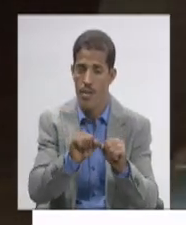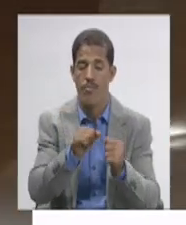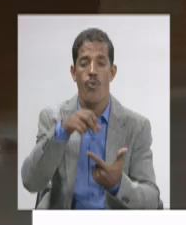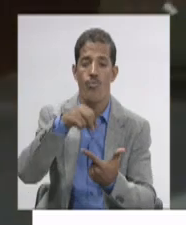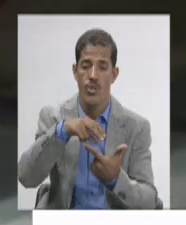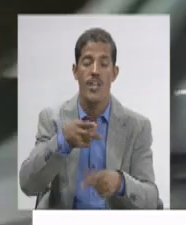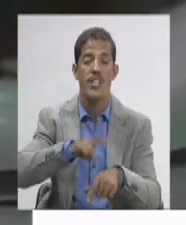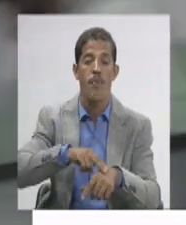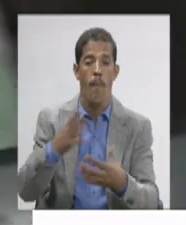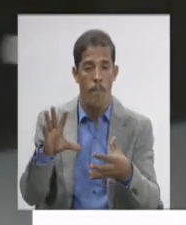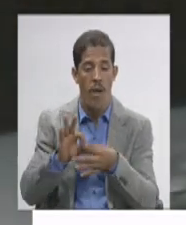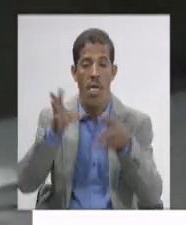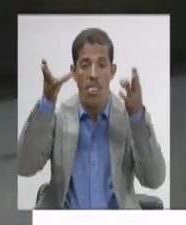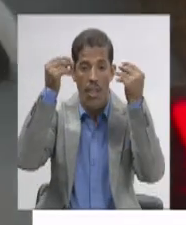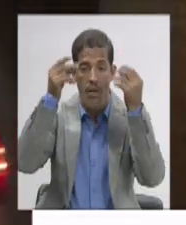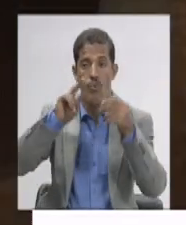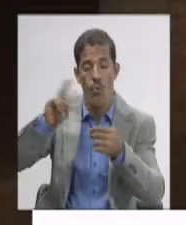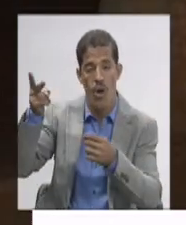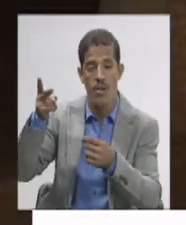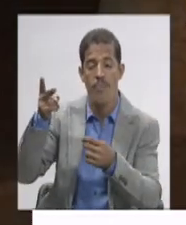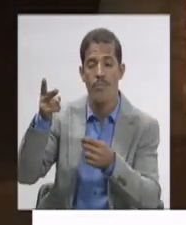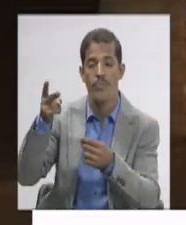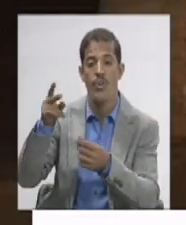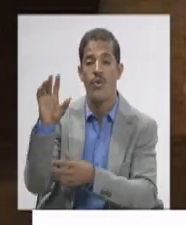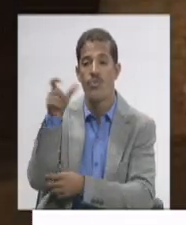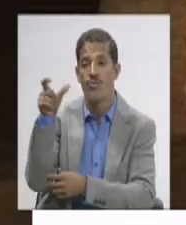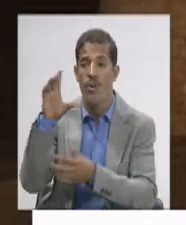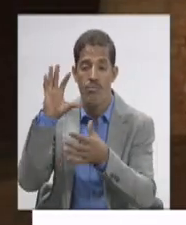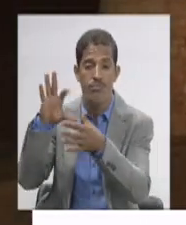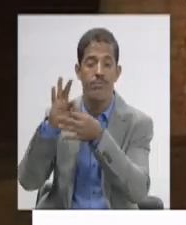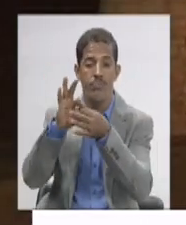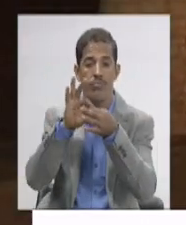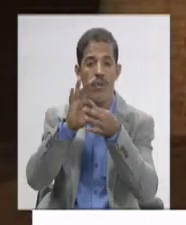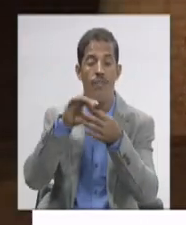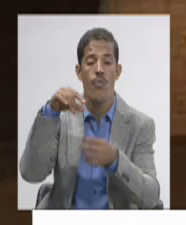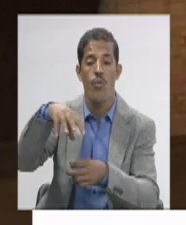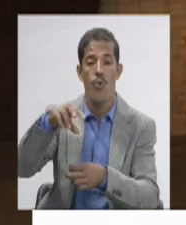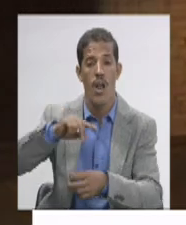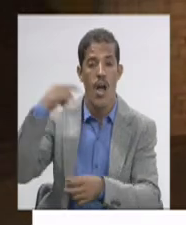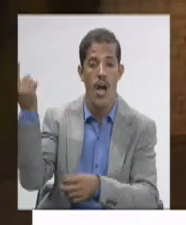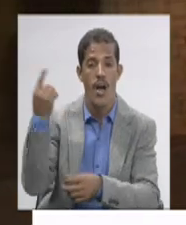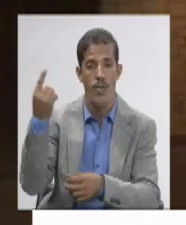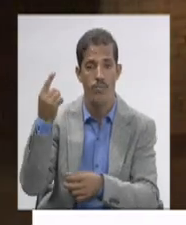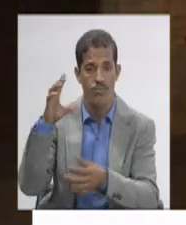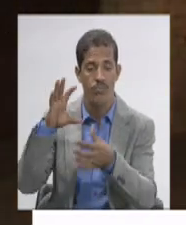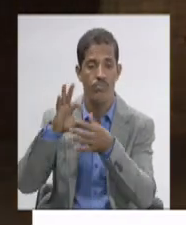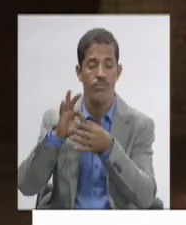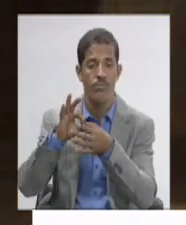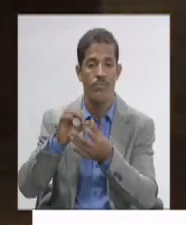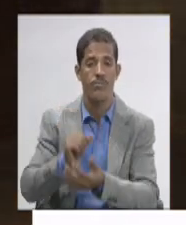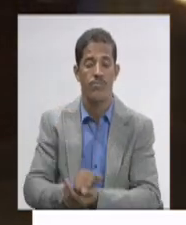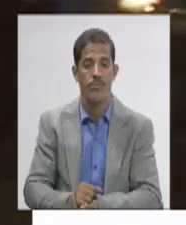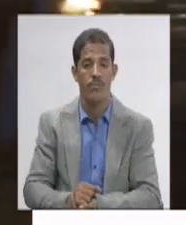الاحتكاك مع مع المهتمين بالنخيل في في مختلف